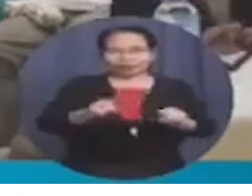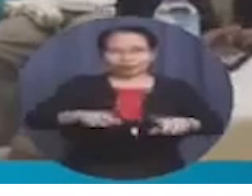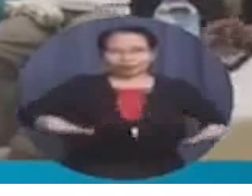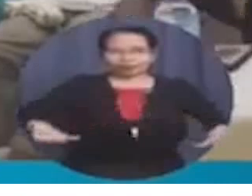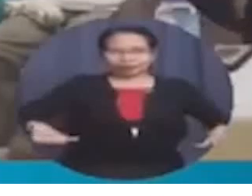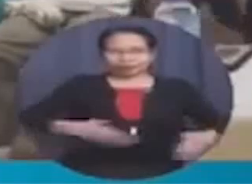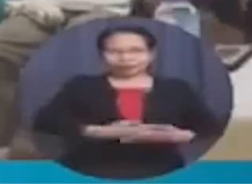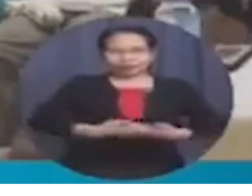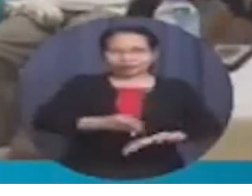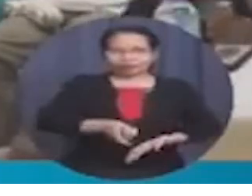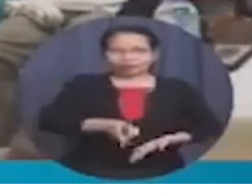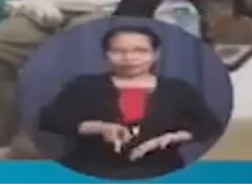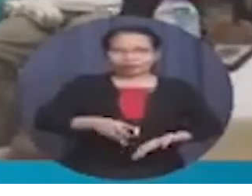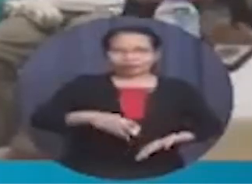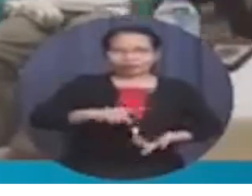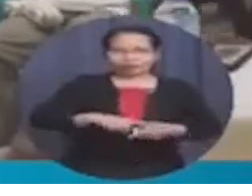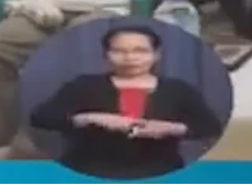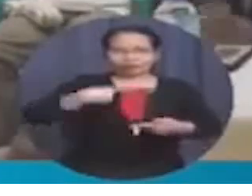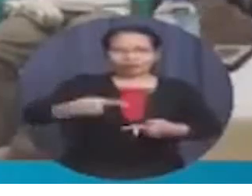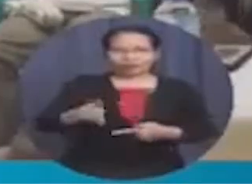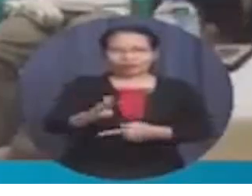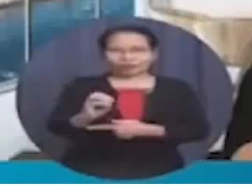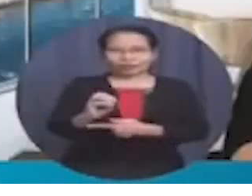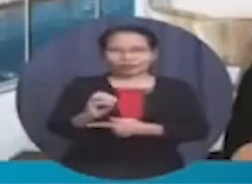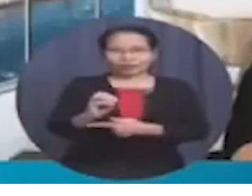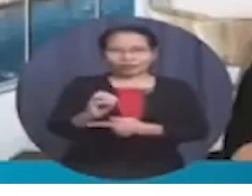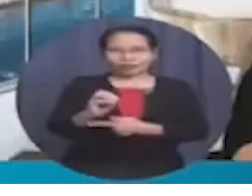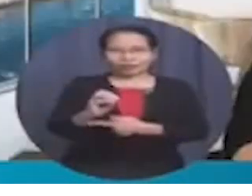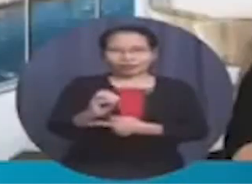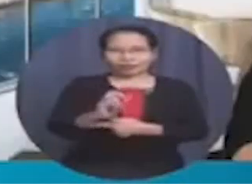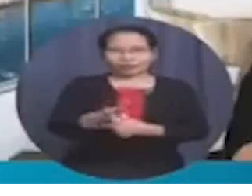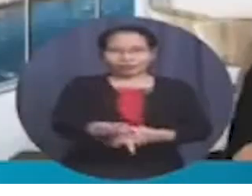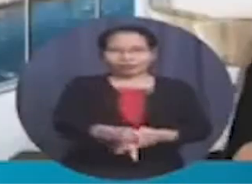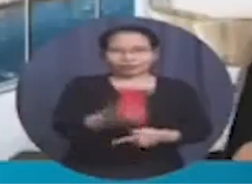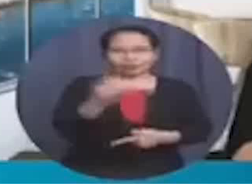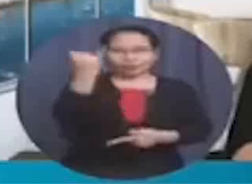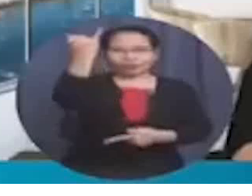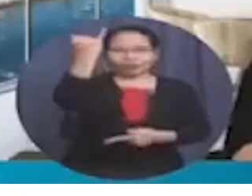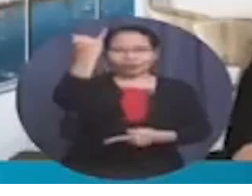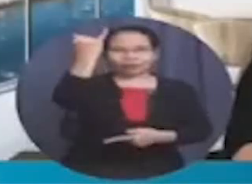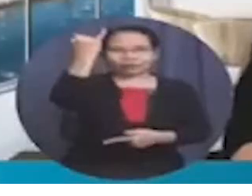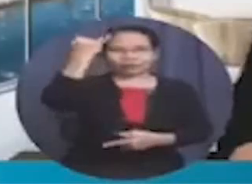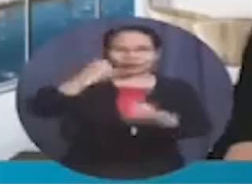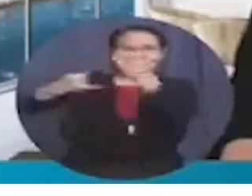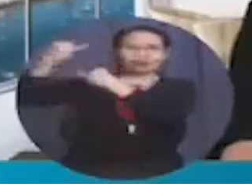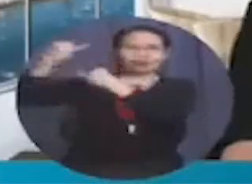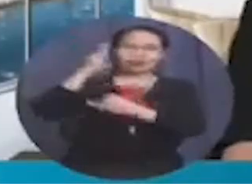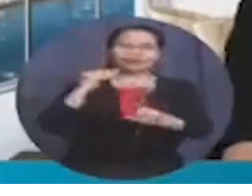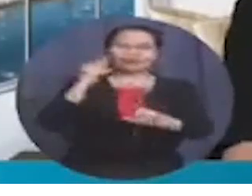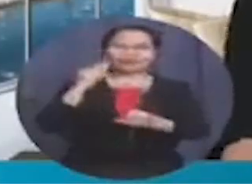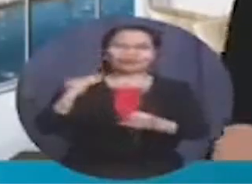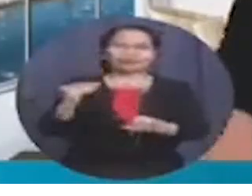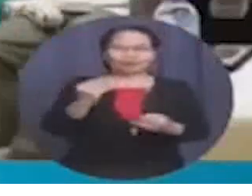baby, umiihi. Biro mo sinabi nito. Si Bo Sanchez umiihi raw. Namana niya yan sa